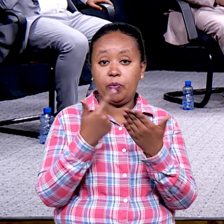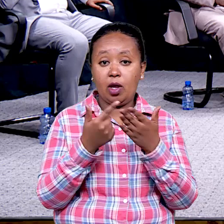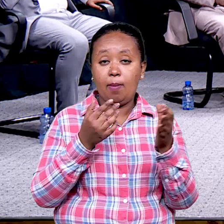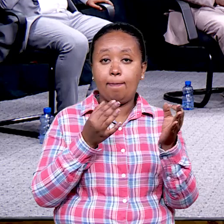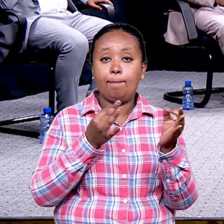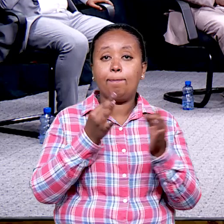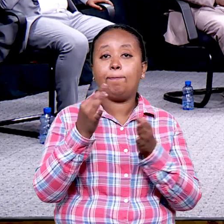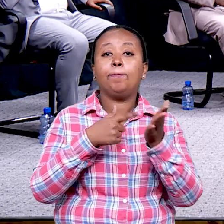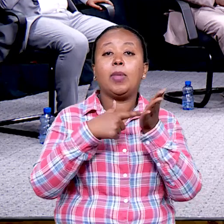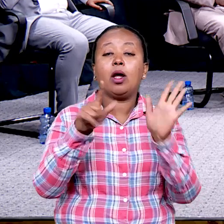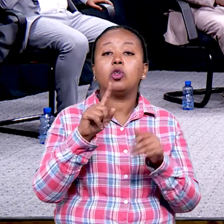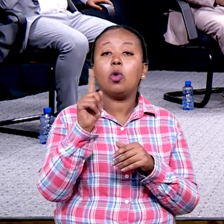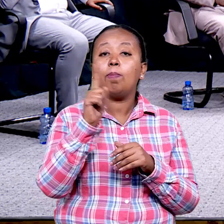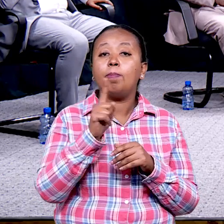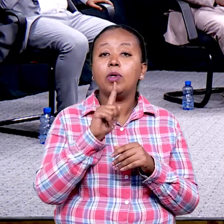ምንድነው?